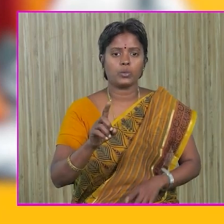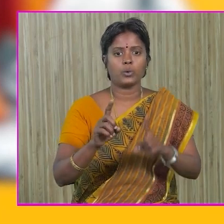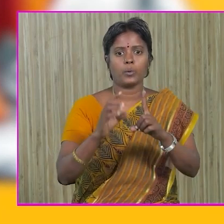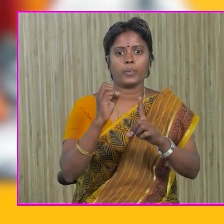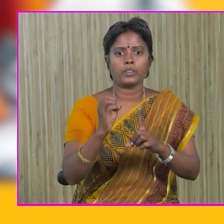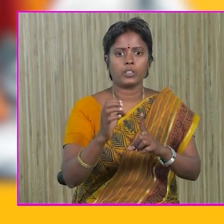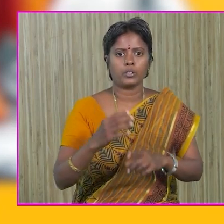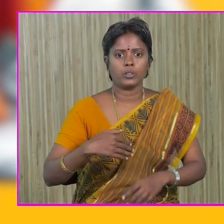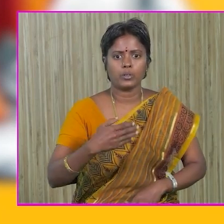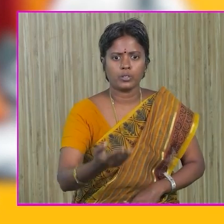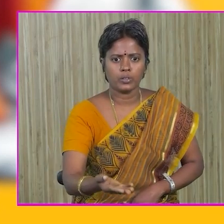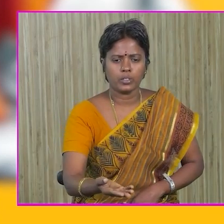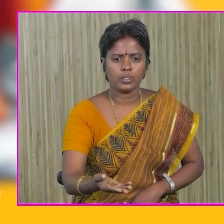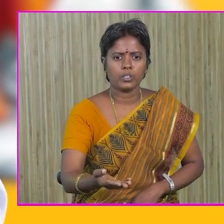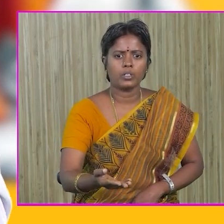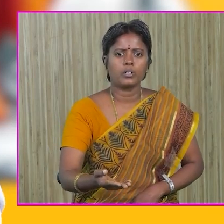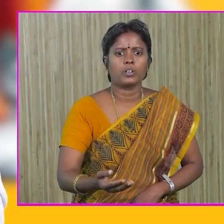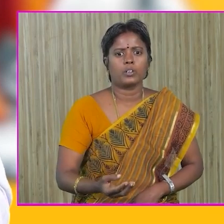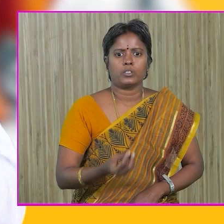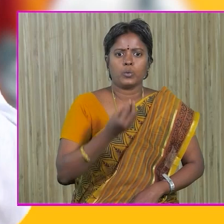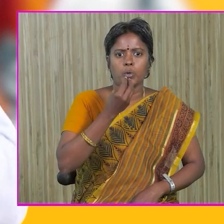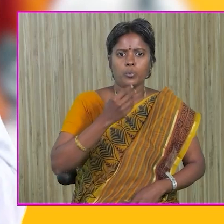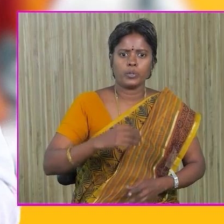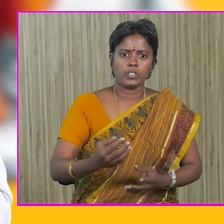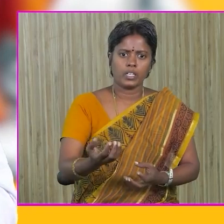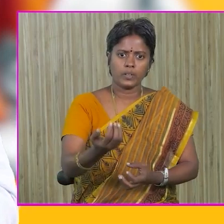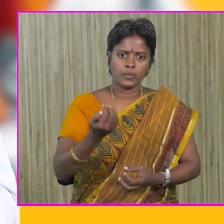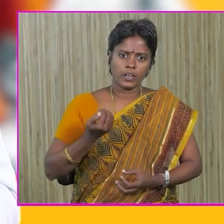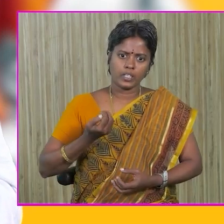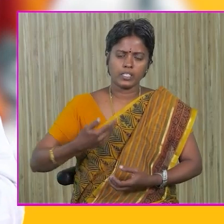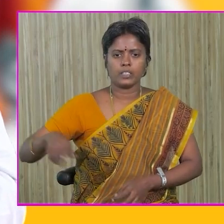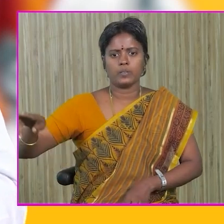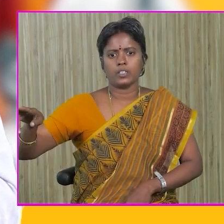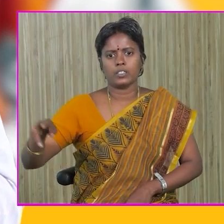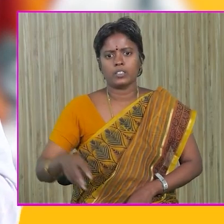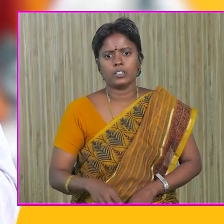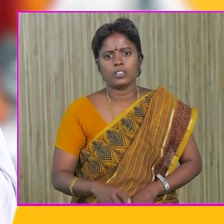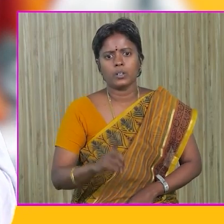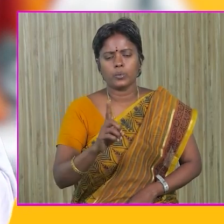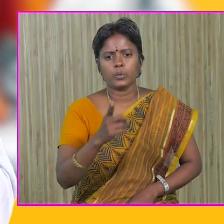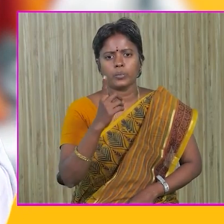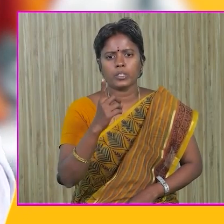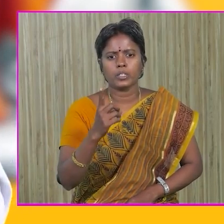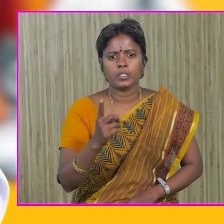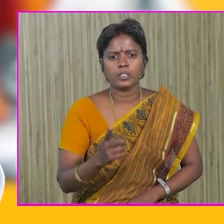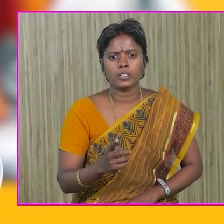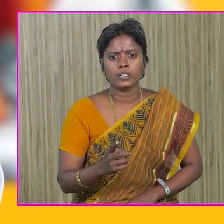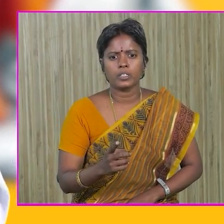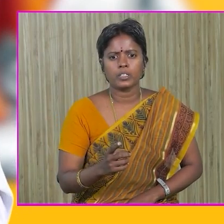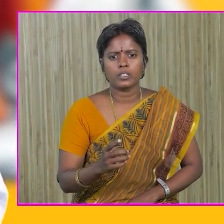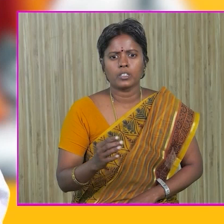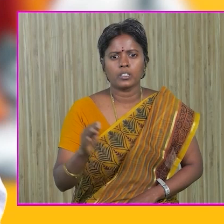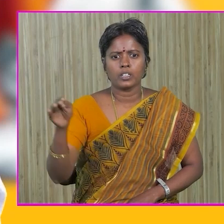காய்கறிகளை கொடுத்துவிட்டு அதற்கு ஈடாக உணவுப் பொருட்களை அவர் வாங்கி செல்வார். இது வழக்கமான செயல். ஒரு தடவை எதேச்சையாக